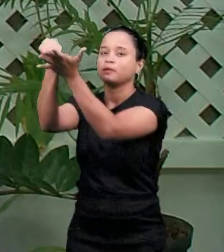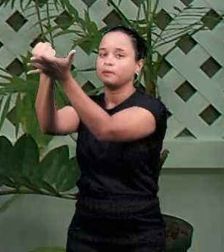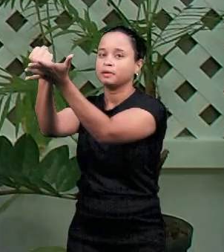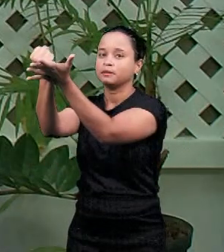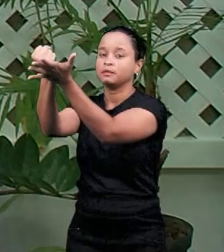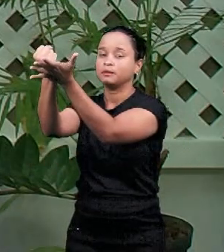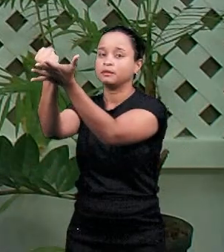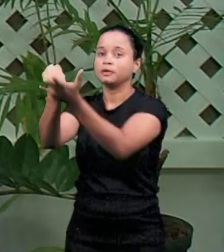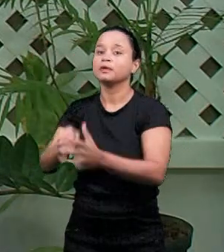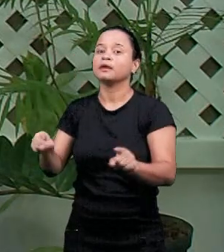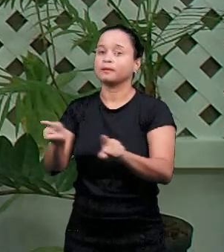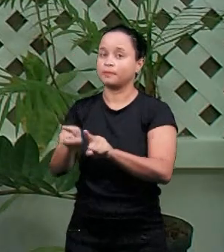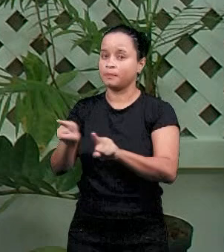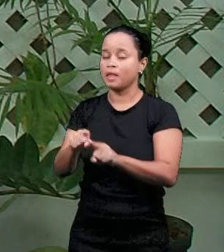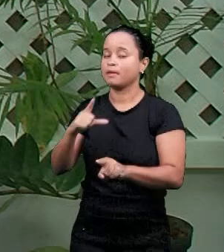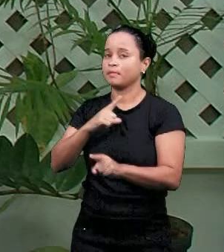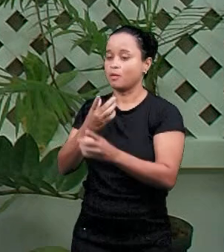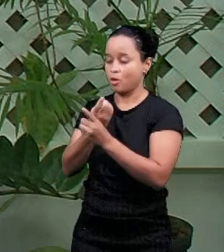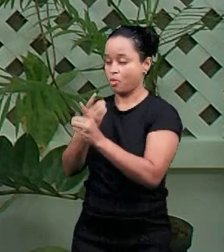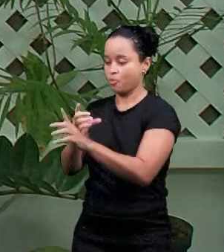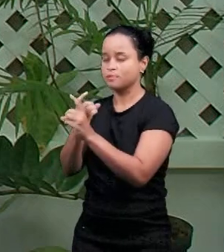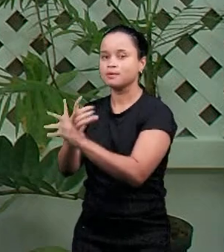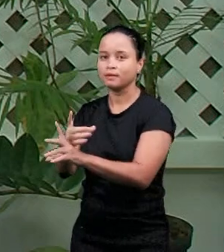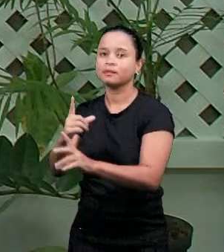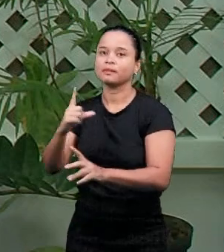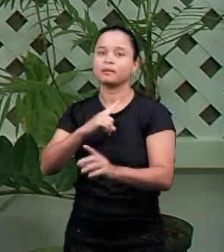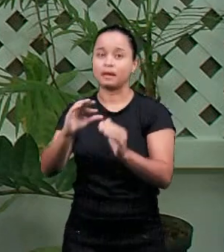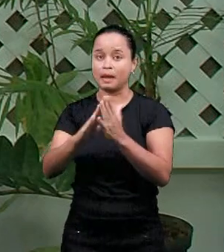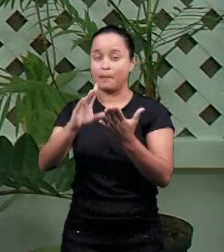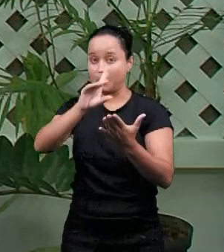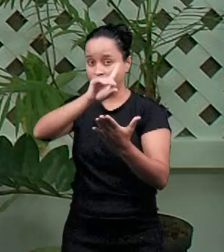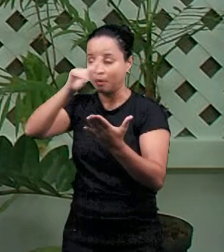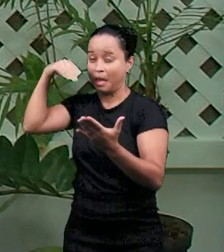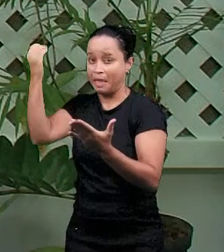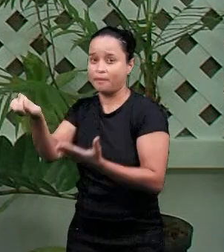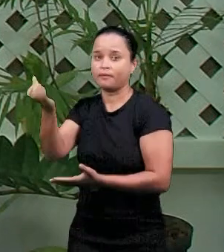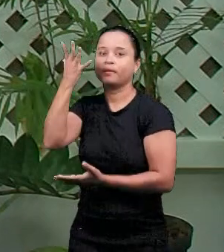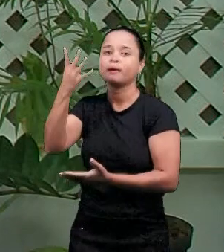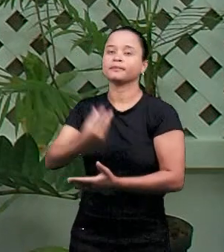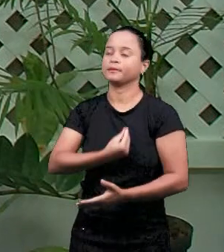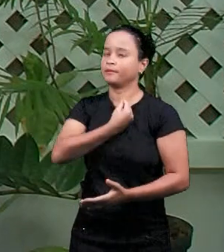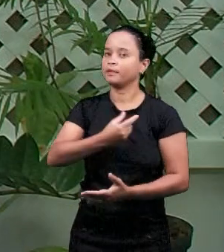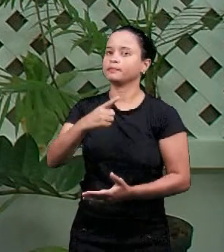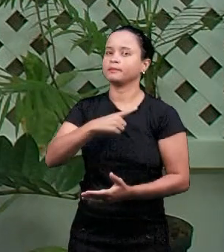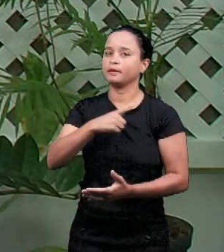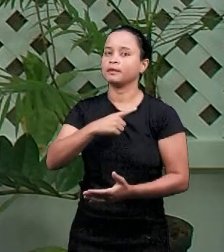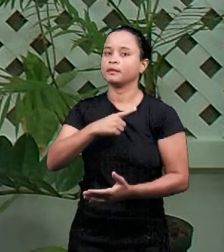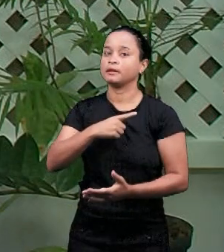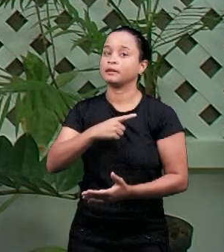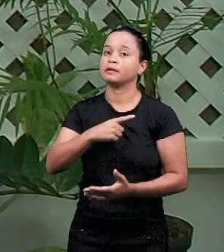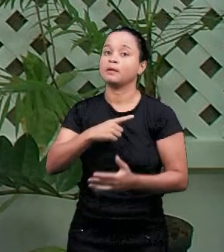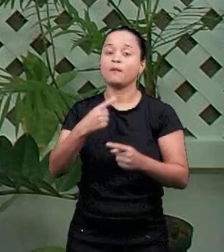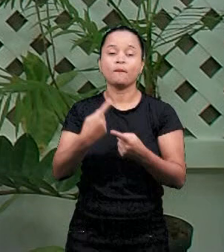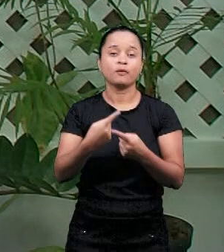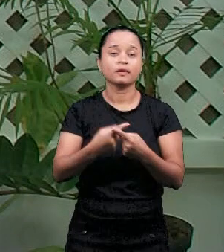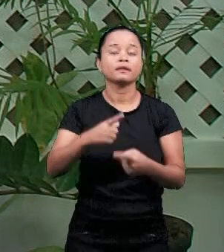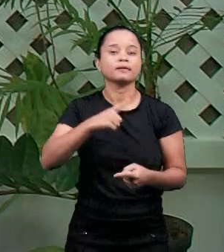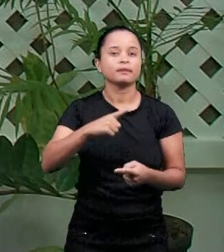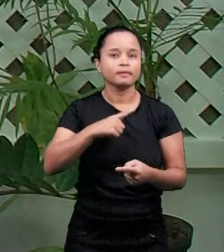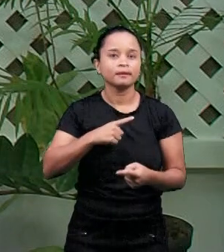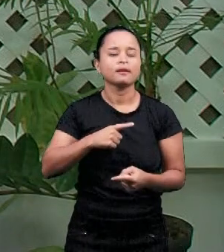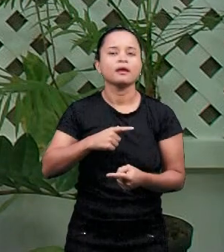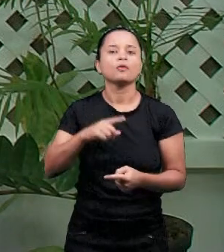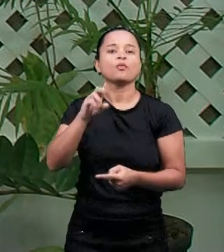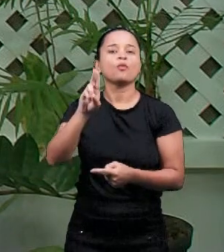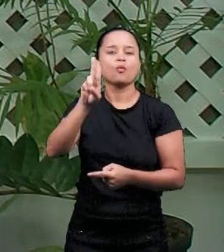dans sa dernière heure, comme la prière par le sang, la parole révélée. Donc ça, c'est des instruments, des armes que le Seigneur